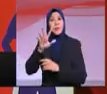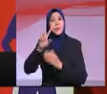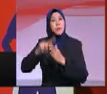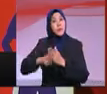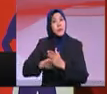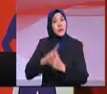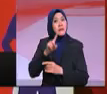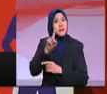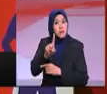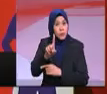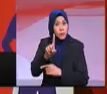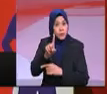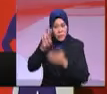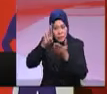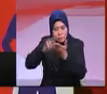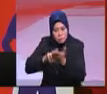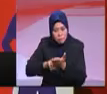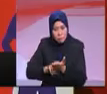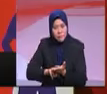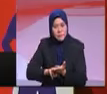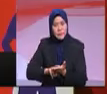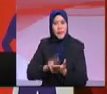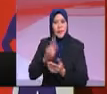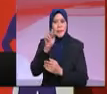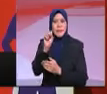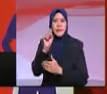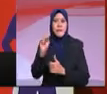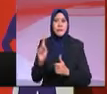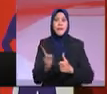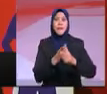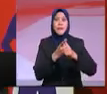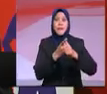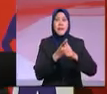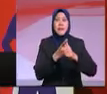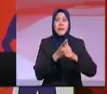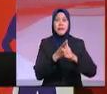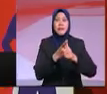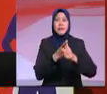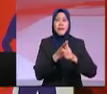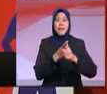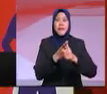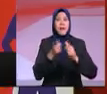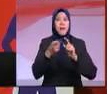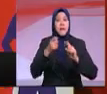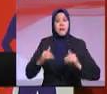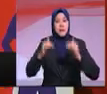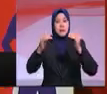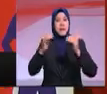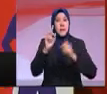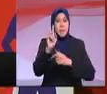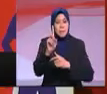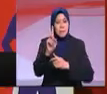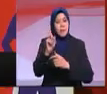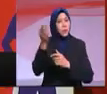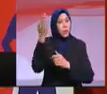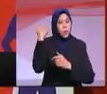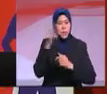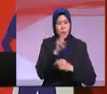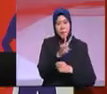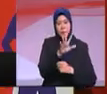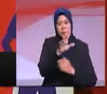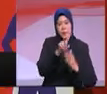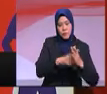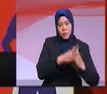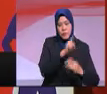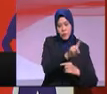kita telah catatkan kes yang pertama, iaitu gelombang pertama, iaitu daripada 25 Januari